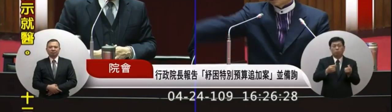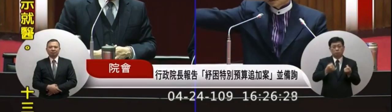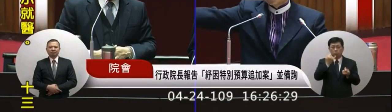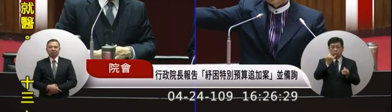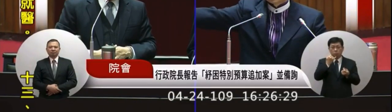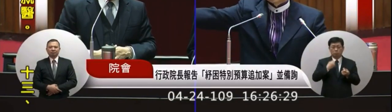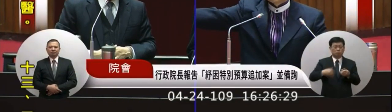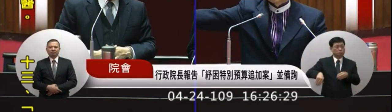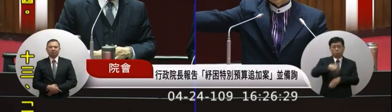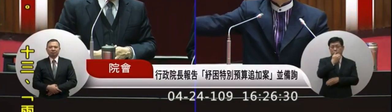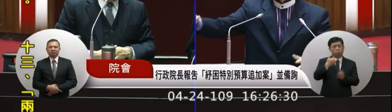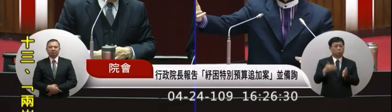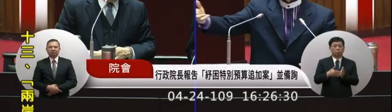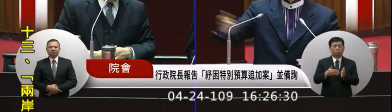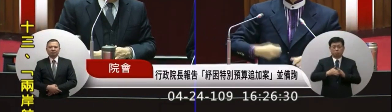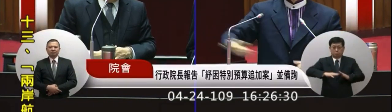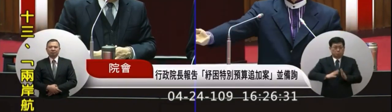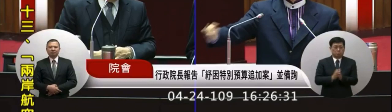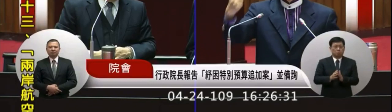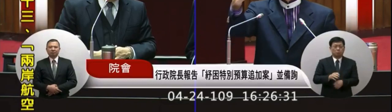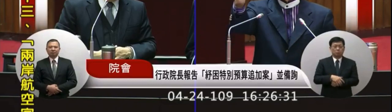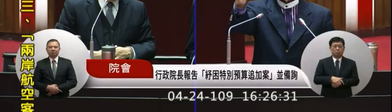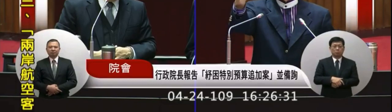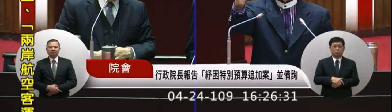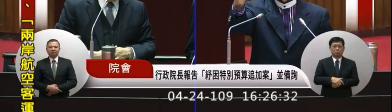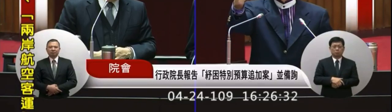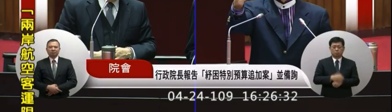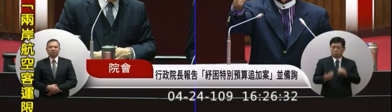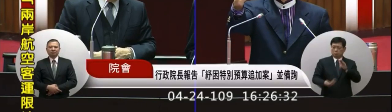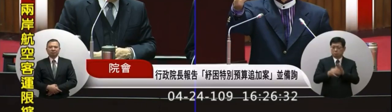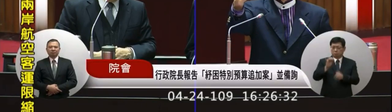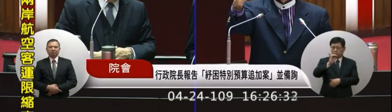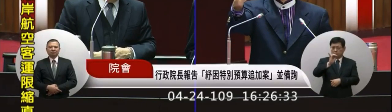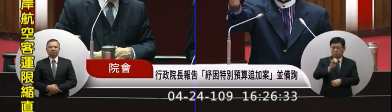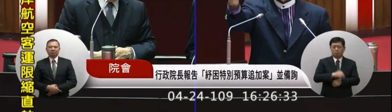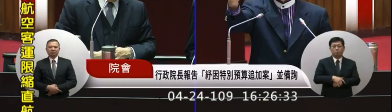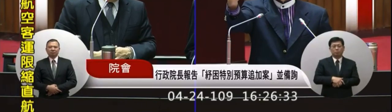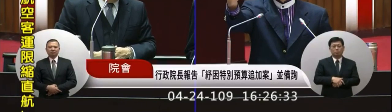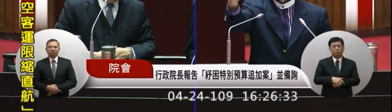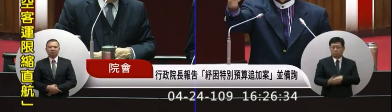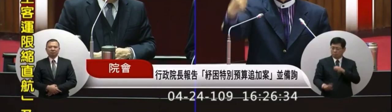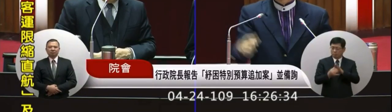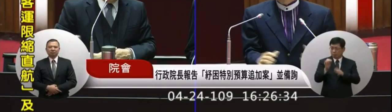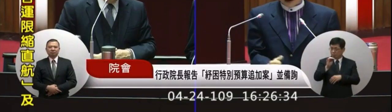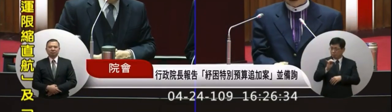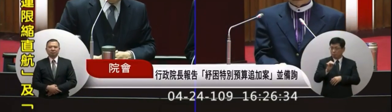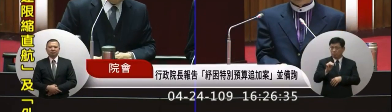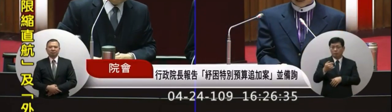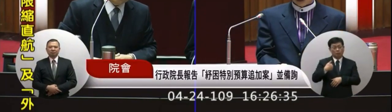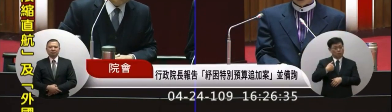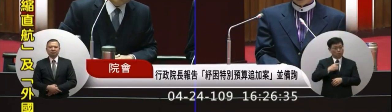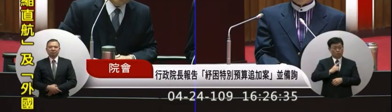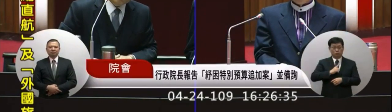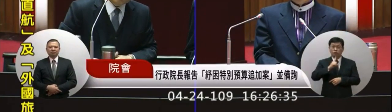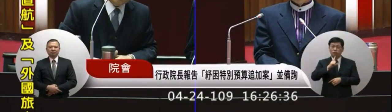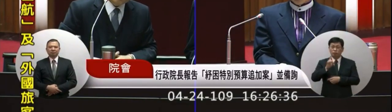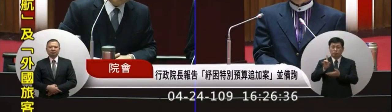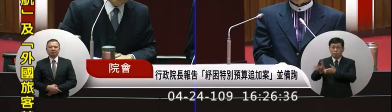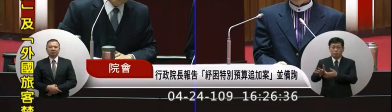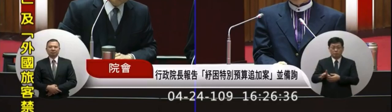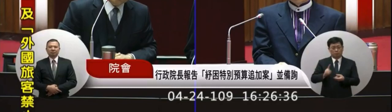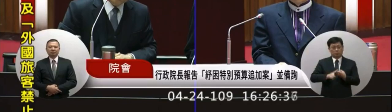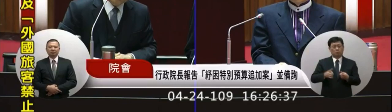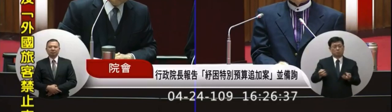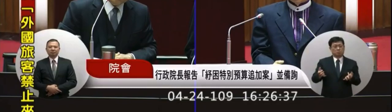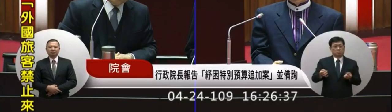来，库存，啊，马上就最多1000块，最多1000块。你说我要排付啊，对不